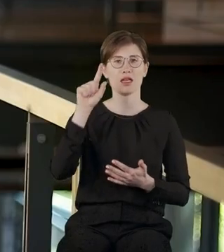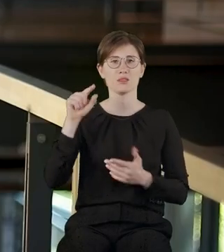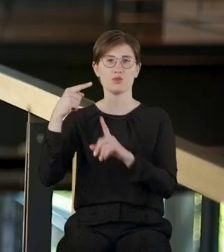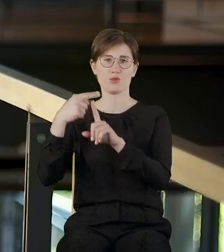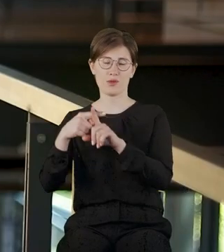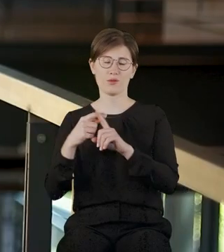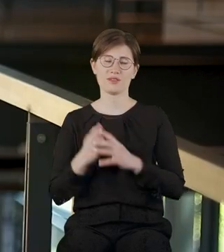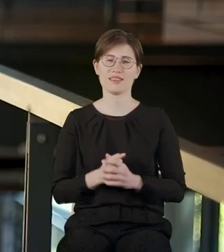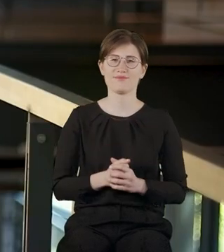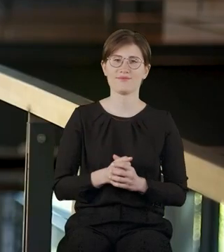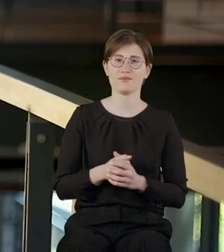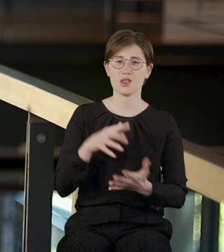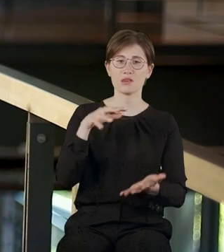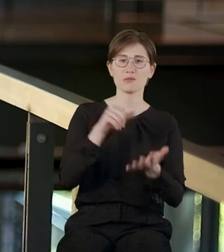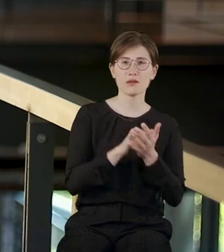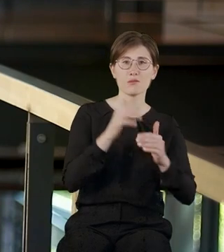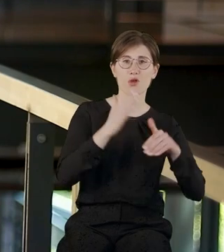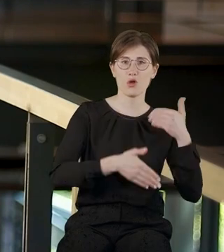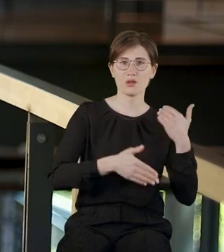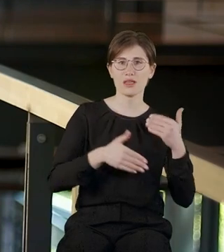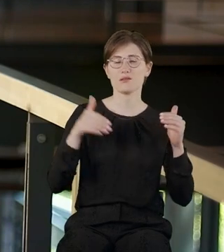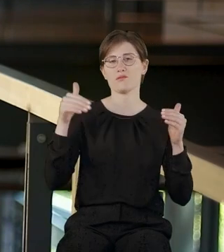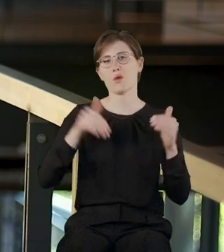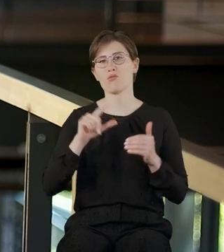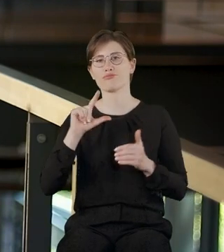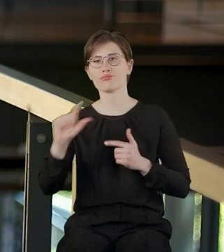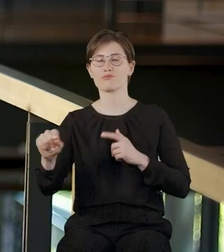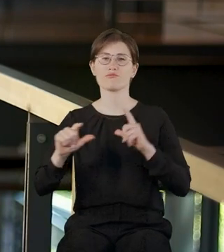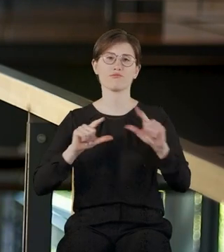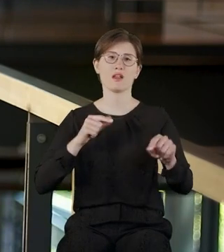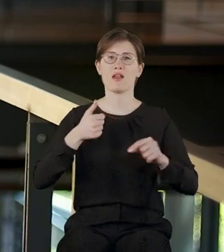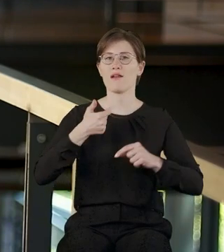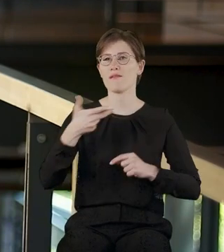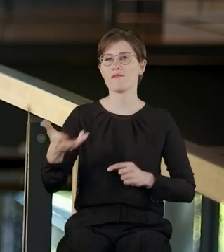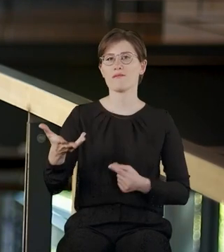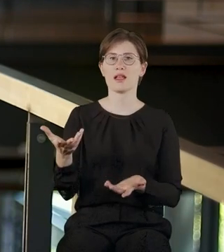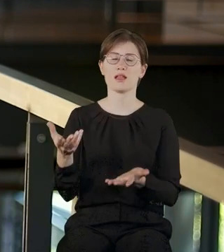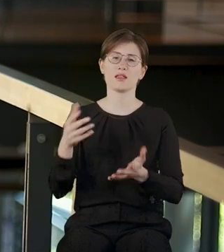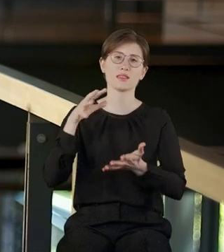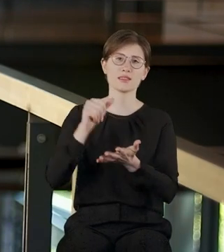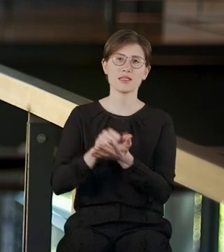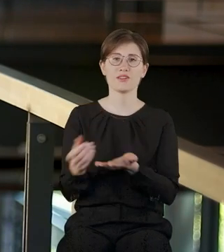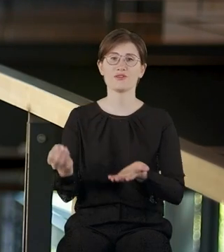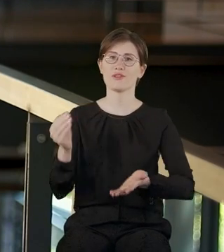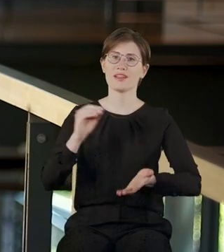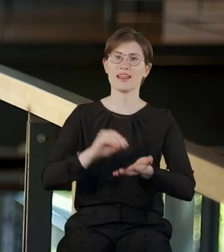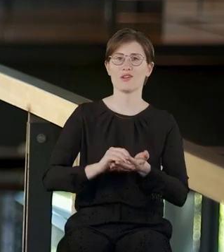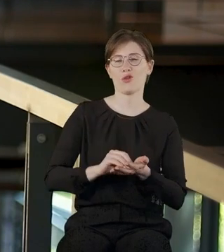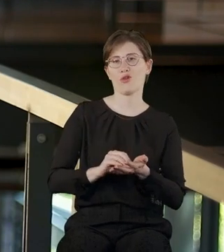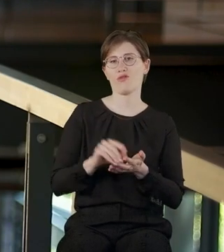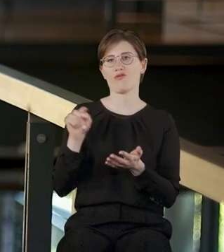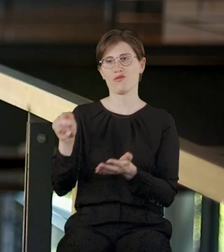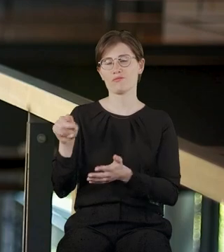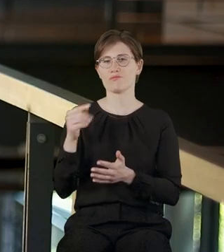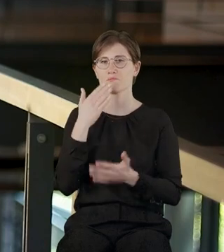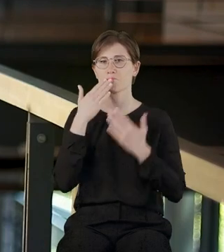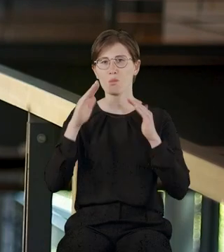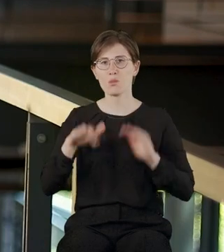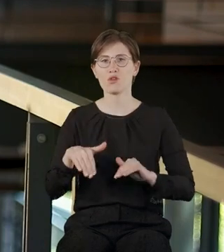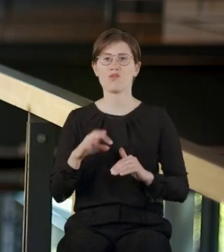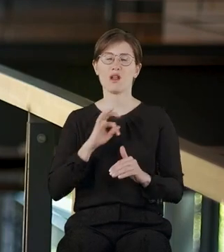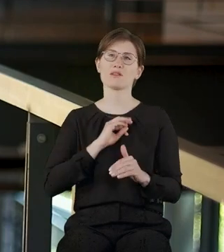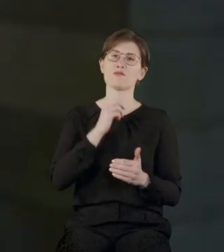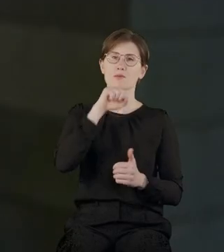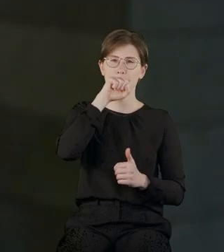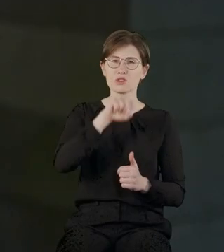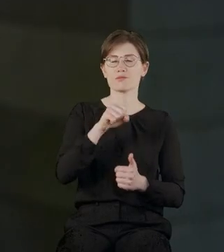Po zajęciach jest możliwość uczestnictwa w wielu zajęciach dodatkowych, dzięki którym jeszcze bardziej możecie rozwijać